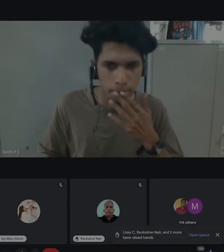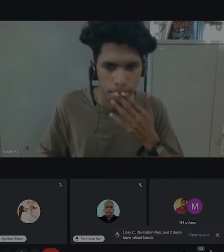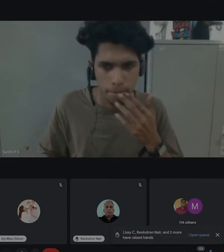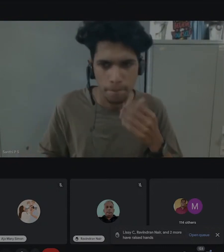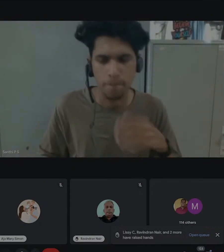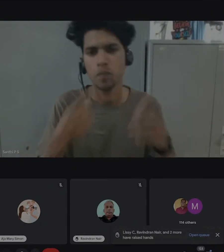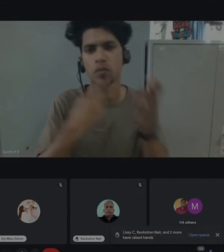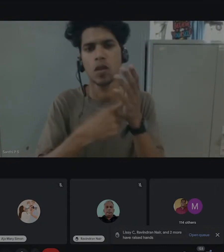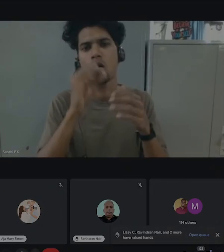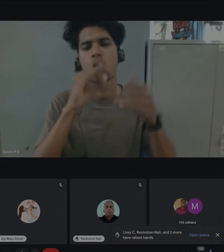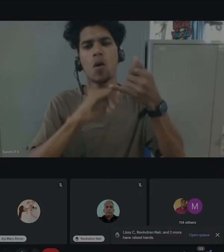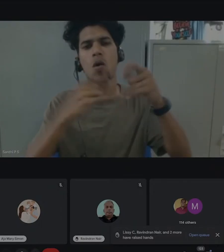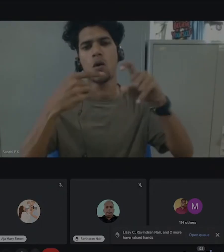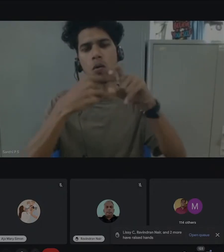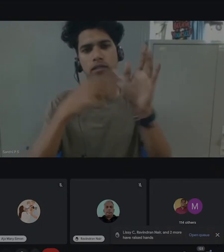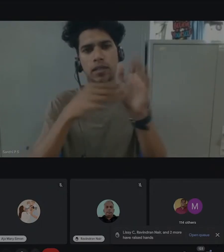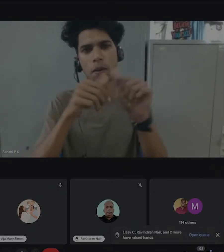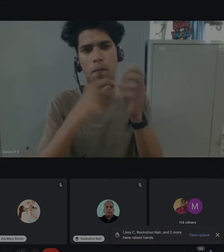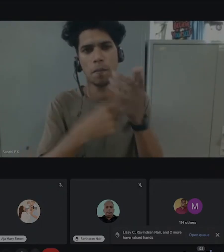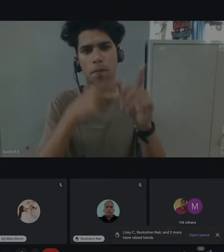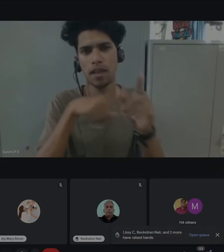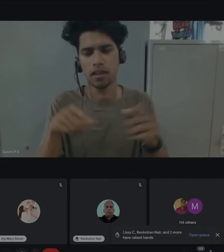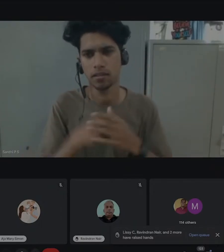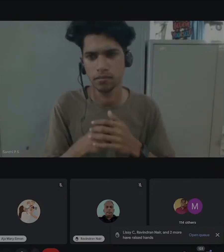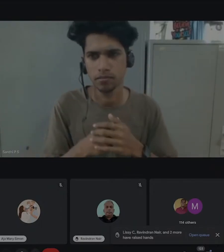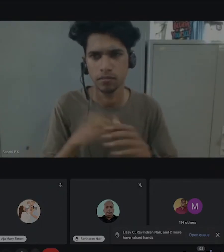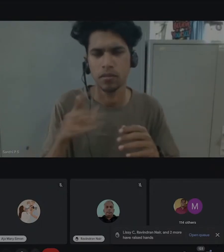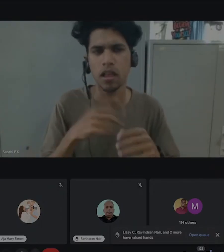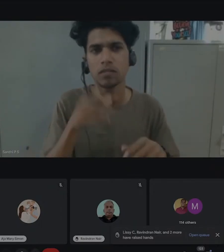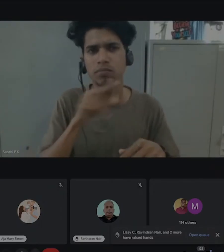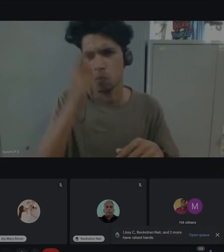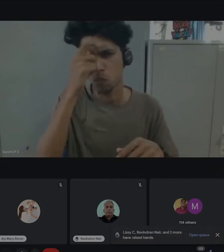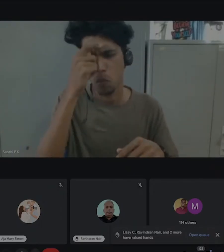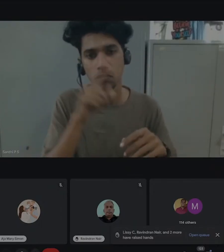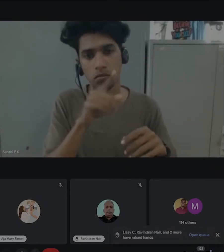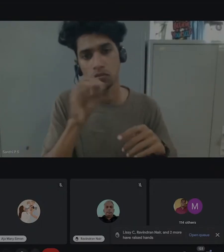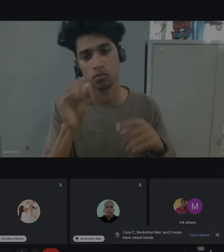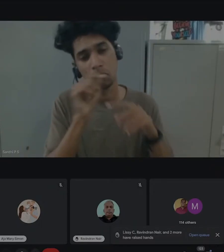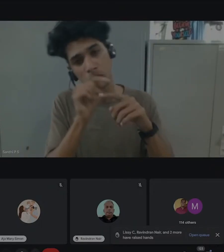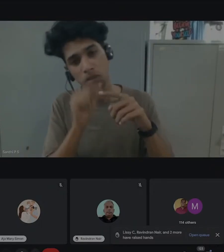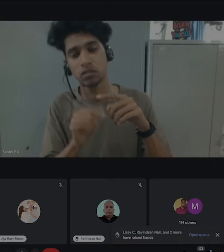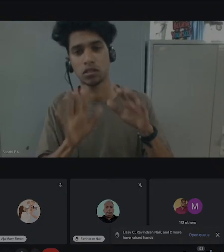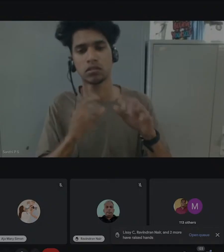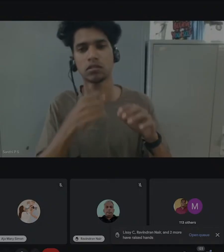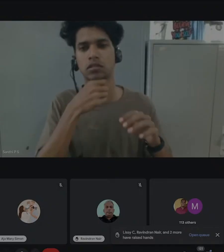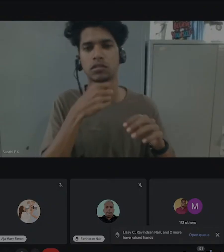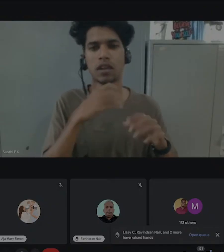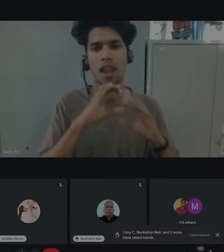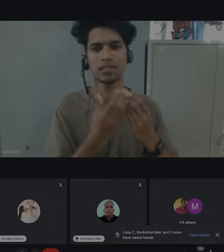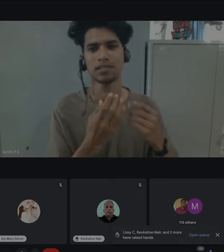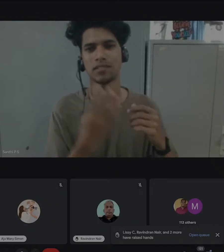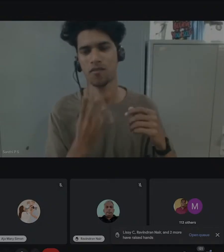റോസ്മേരി ജേക്കബ് ചോദിച്ചിട്ടുള്ള ചോദ്യമാണ്. സ്പീച്ച് ആൻഡ് ഹിയറിംഗ് പ്രോബ്ലം 100% ഉള്ള 4ാം ക്ലാസ്സിൽ പഠിക്കുന്ന കുട്ടിക്ക് നല്ല